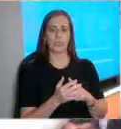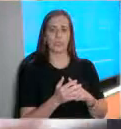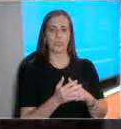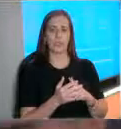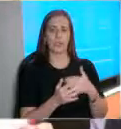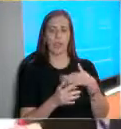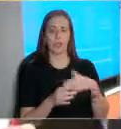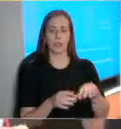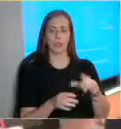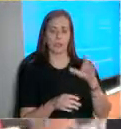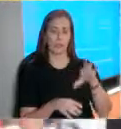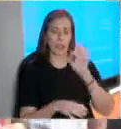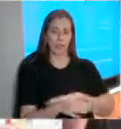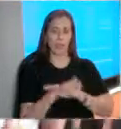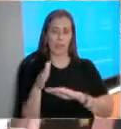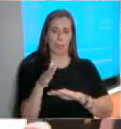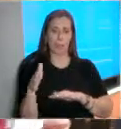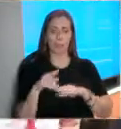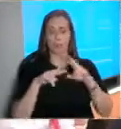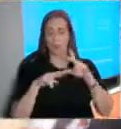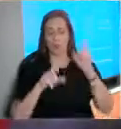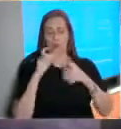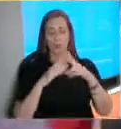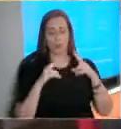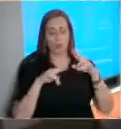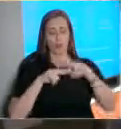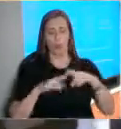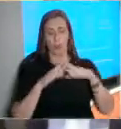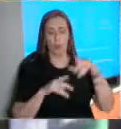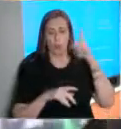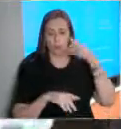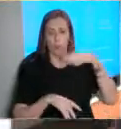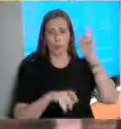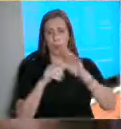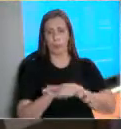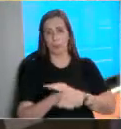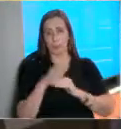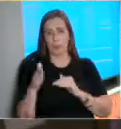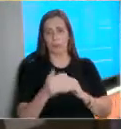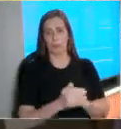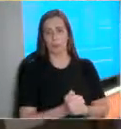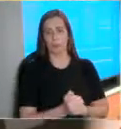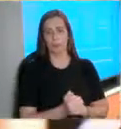בתור מצביע הימין, אני חושב שהימין נשאר בבית. אני חושב שהעם ברובו ימני.